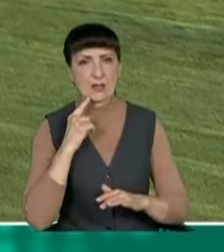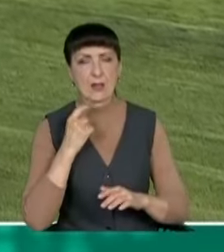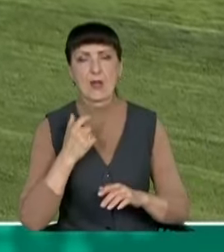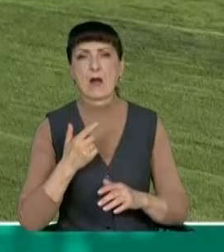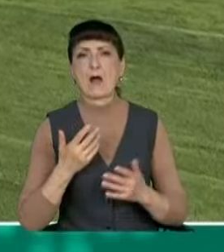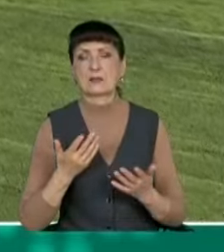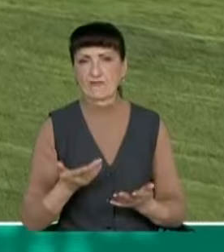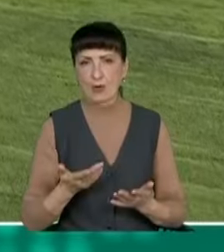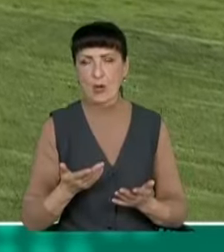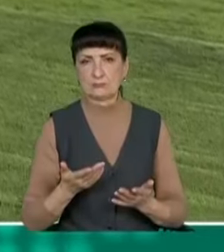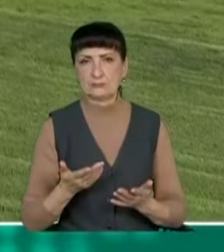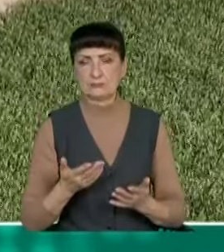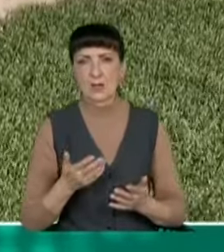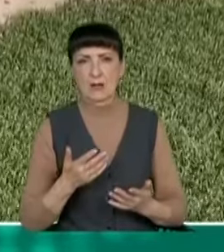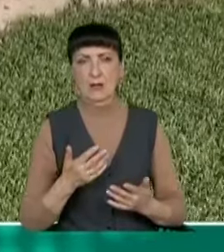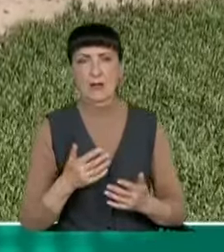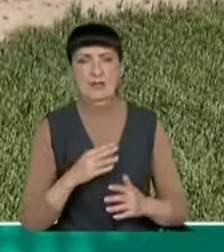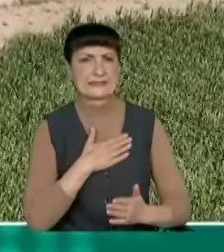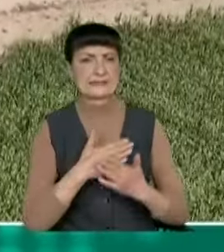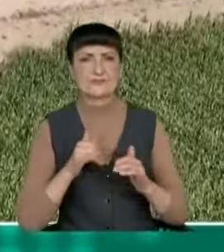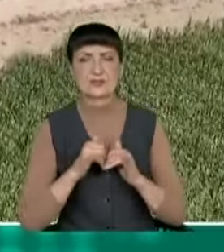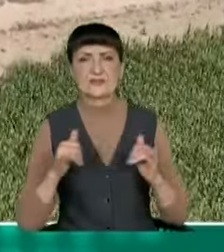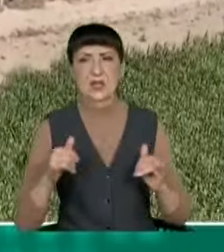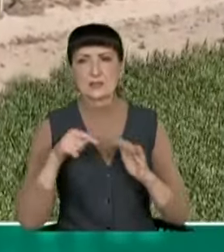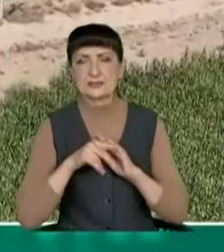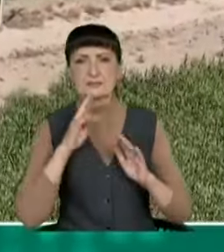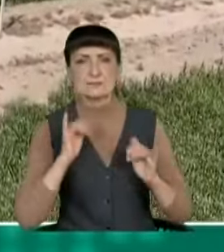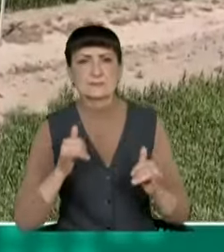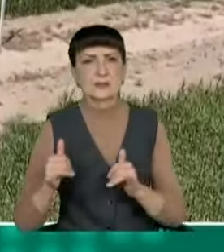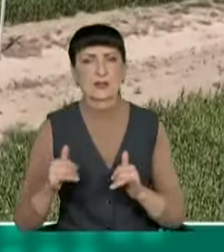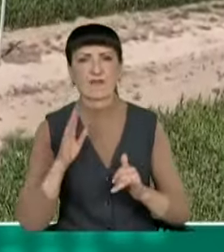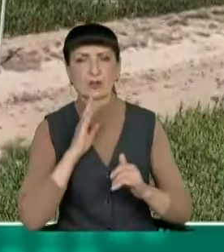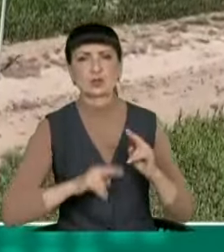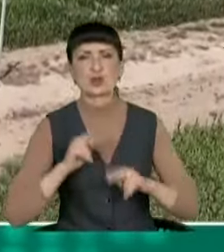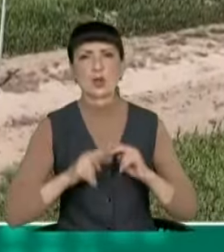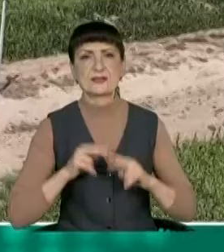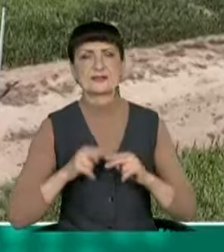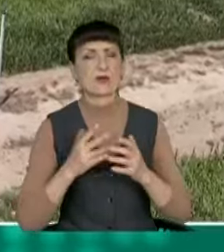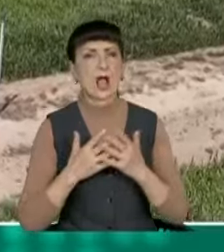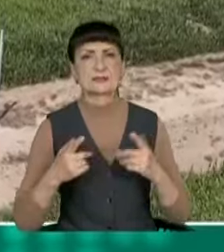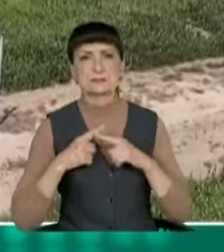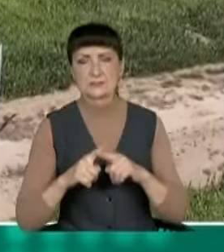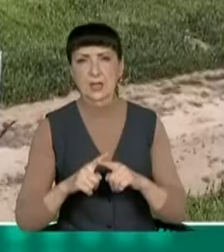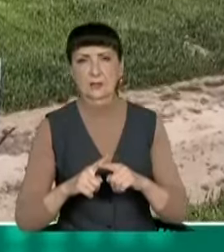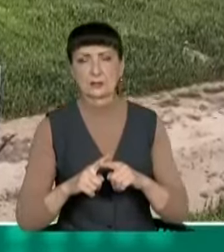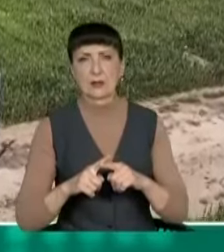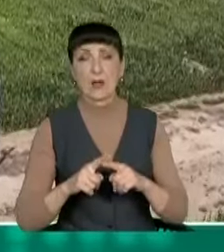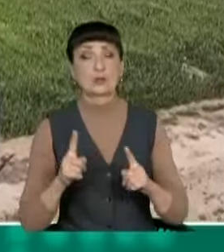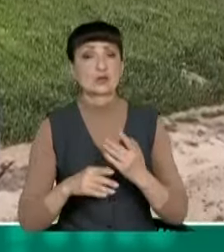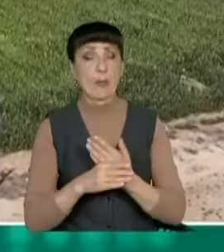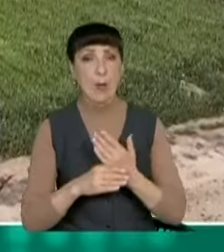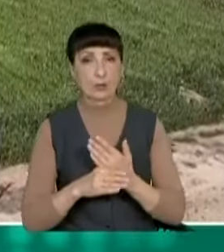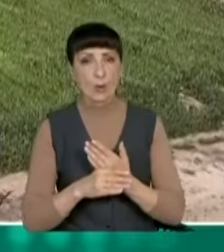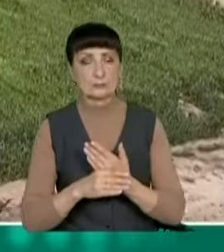довольно интенсивно развивалась ирригация, строительство ирригационных сооружений, что позволило, в